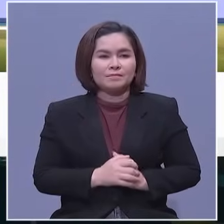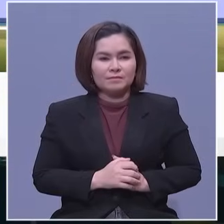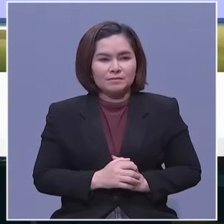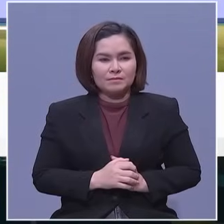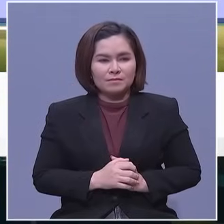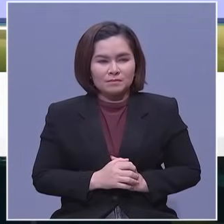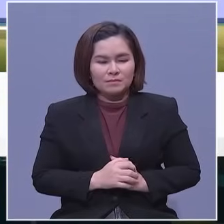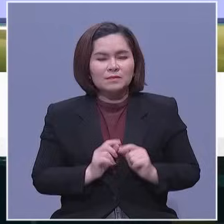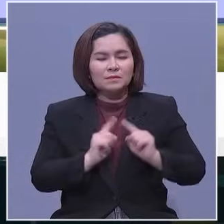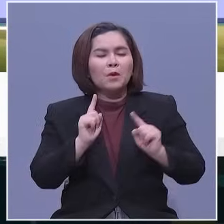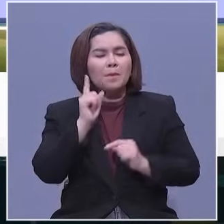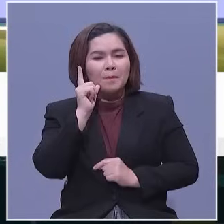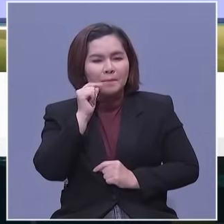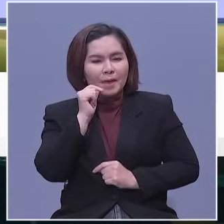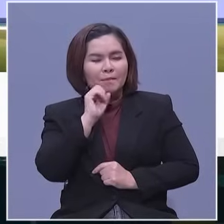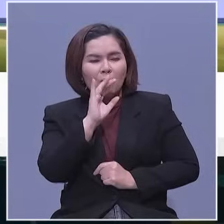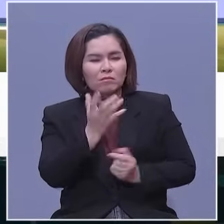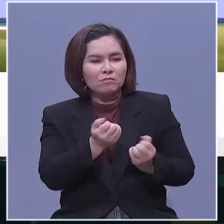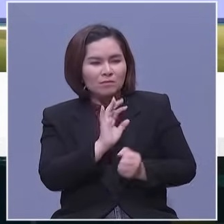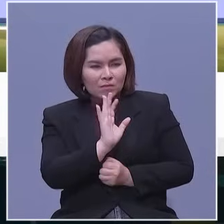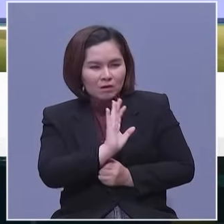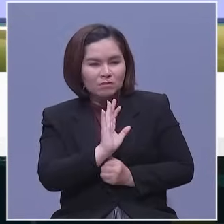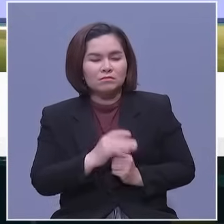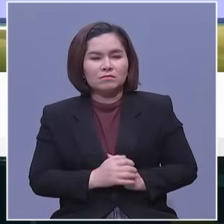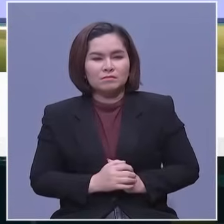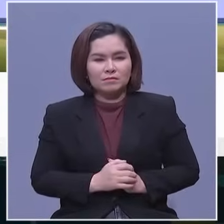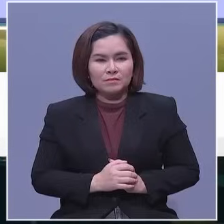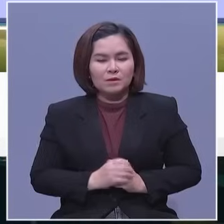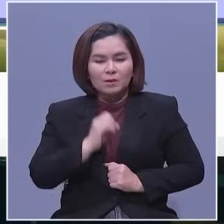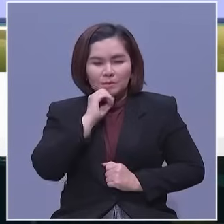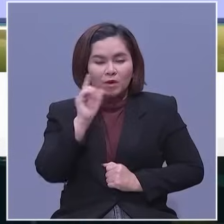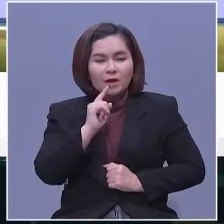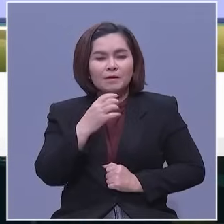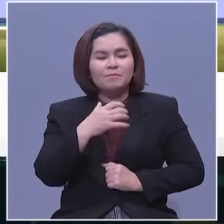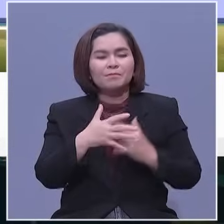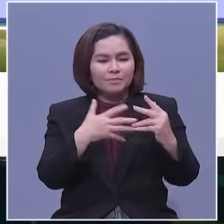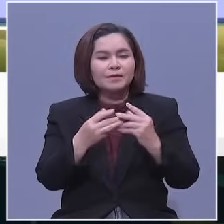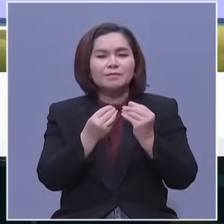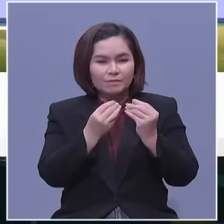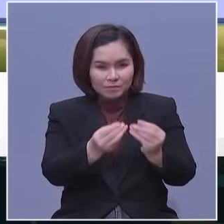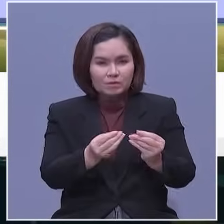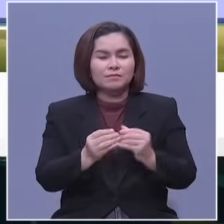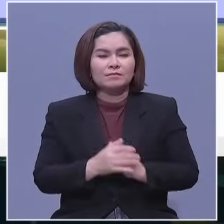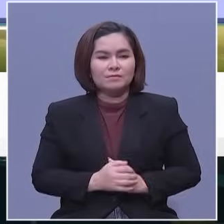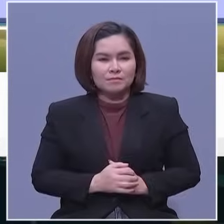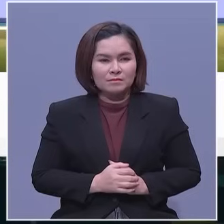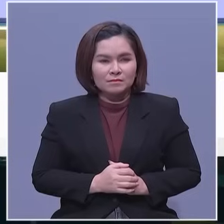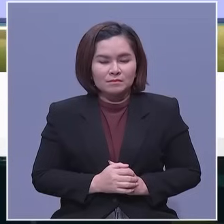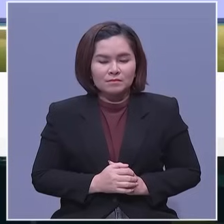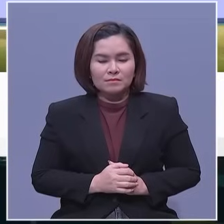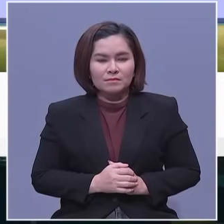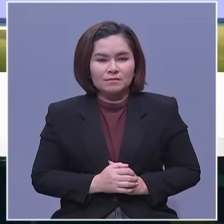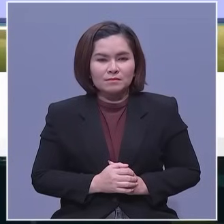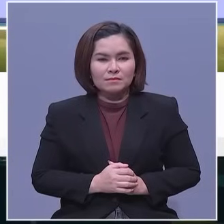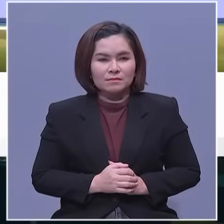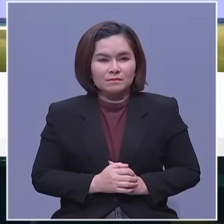นะคะแต่ว่าคุณแม่คุณตะวันก็ปฏิเสธที่จะรับเงินนี้พร้อมกับบอกว่าบอกให้อภัยให้อภัยคุณพ่อของผู้ที่ก่อเหตุ